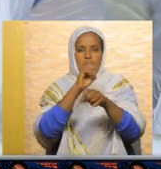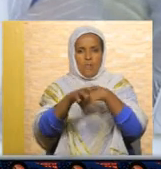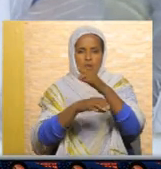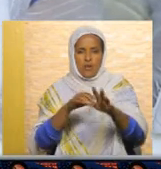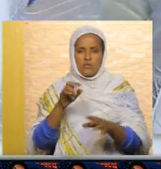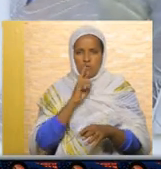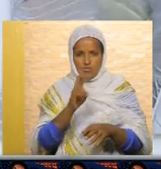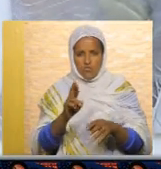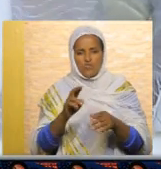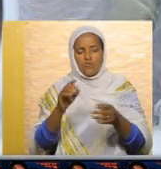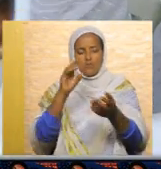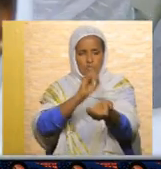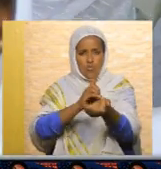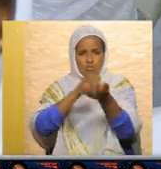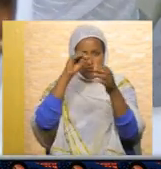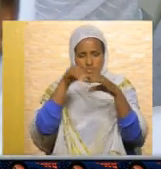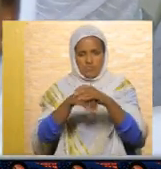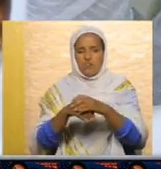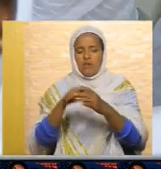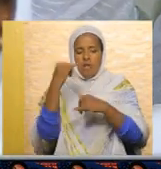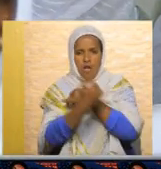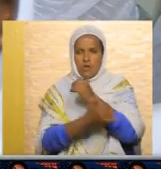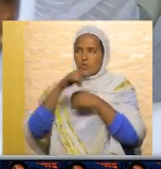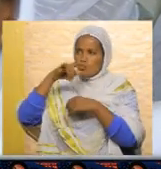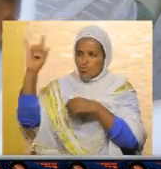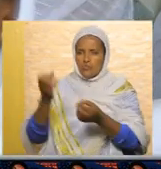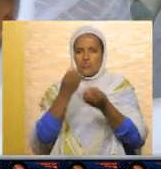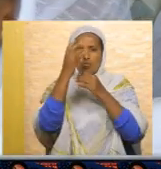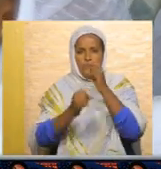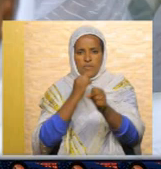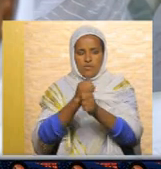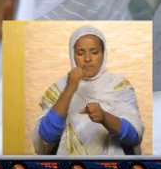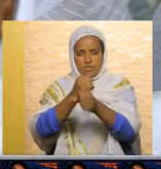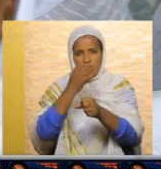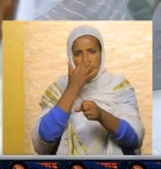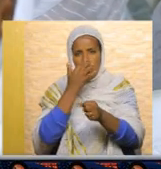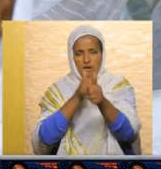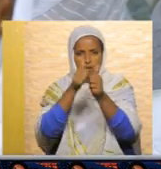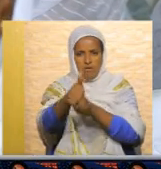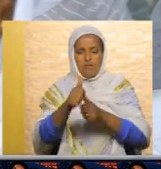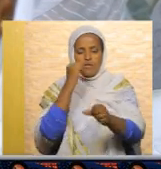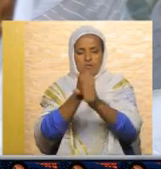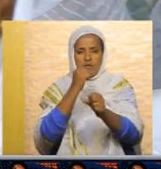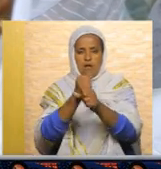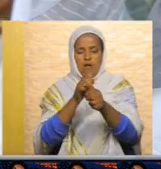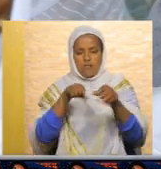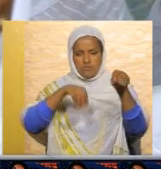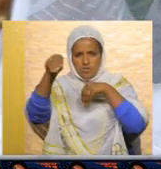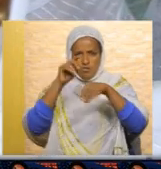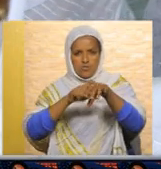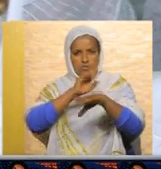ጾታ ጉዳዮች አማካሪና ነርስ ናቸው። በሕክምና ሙያ ውስጥ በአገርና ከሀገር ውጪ በርካታ ዓመታትን በሥራ አሳልፈዋል።